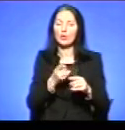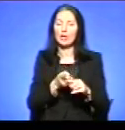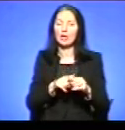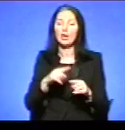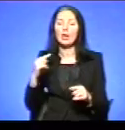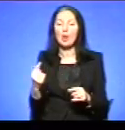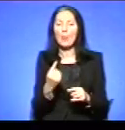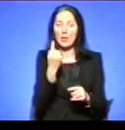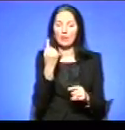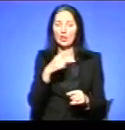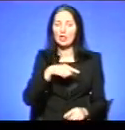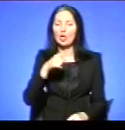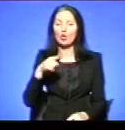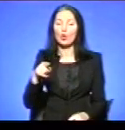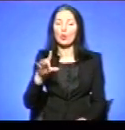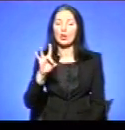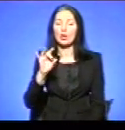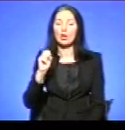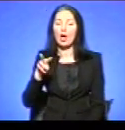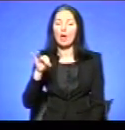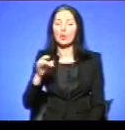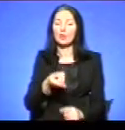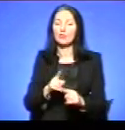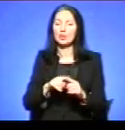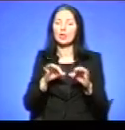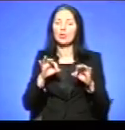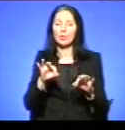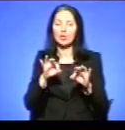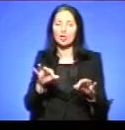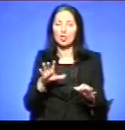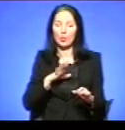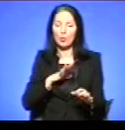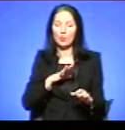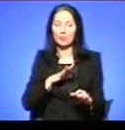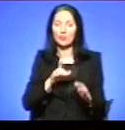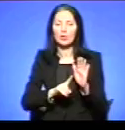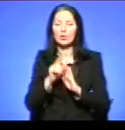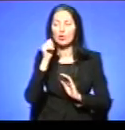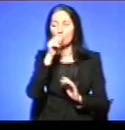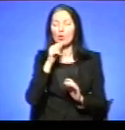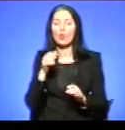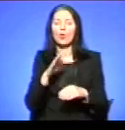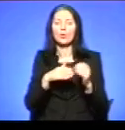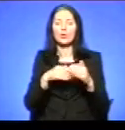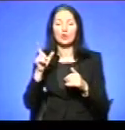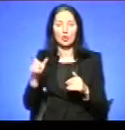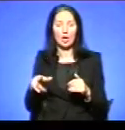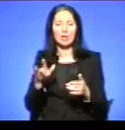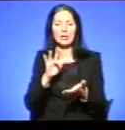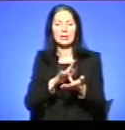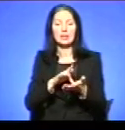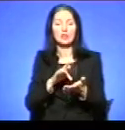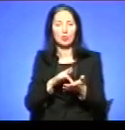номер рами в даному автомобілі. З початку року фахівці сервісного центру 0541